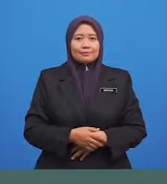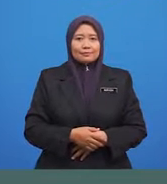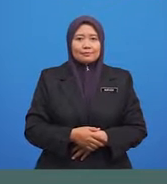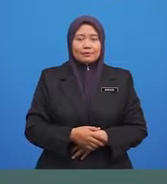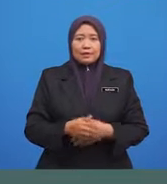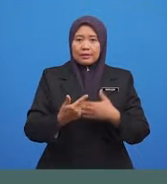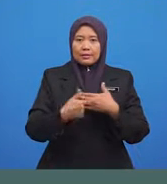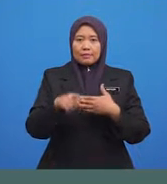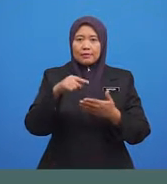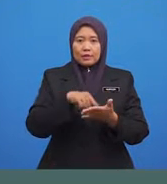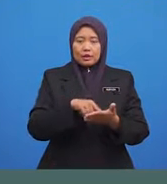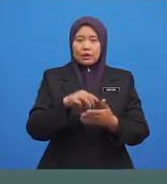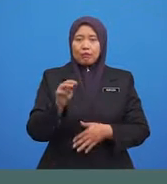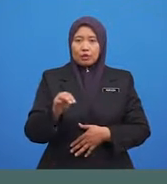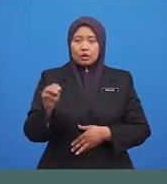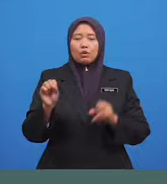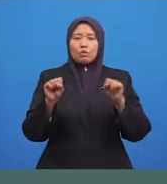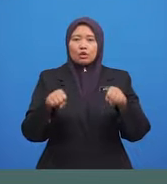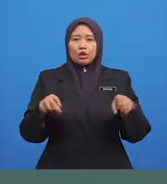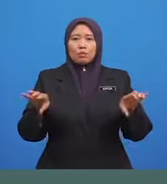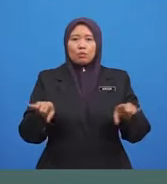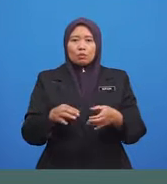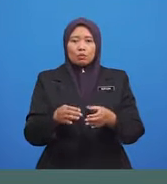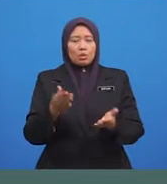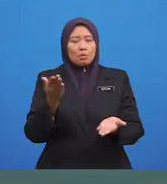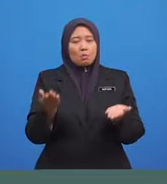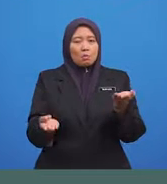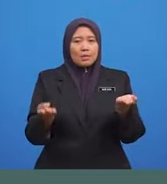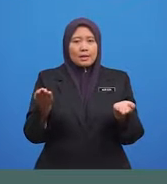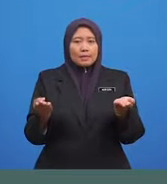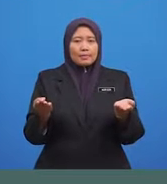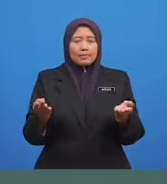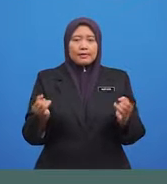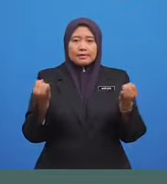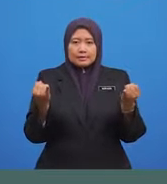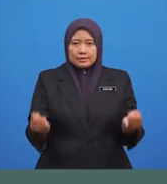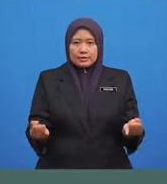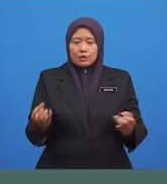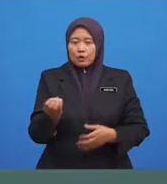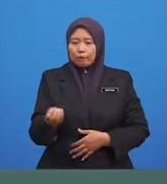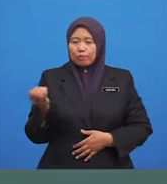Selepas ini, murid-murid boleh membuat perbandingan jisim objek-objek yang lain.